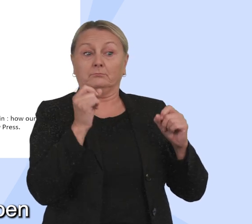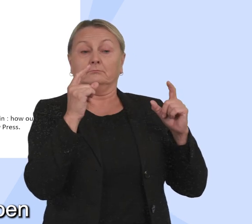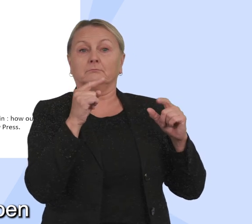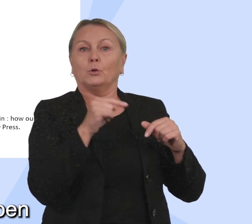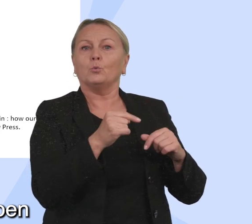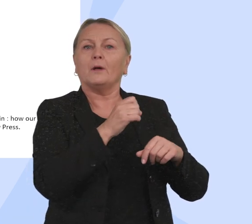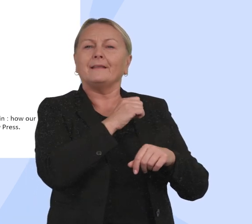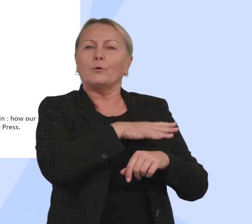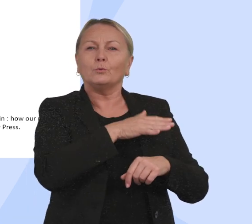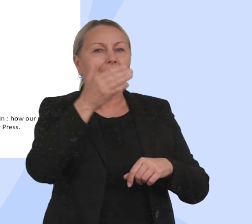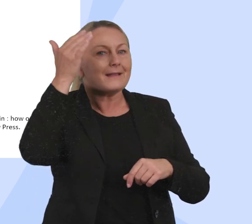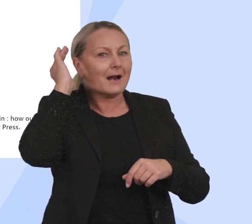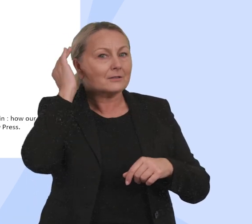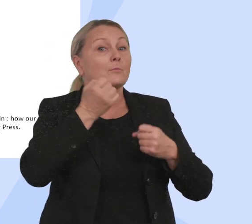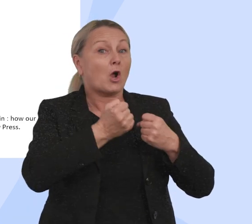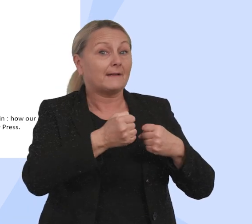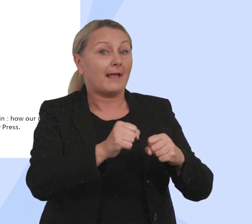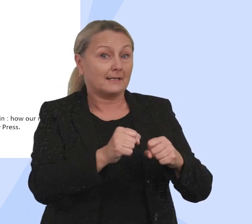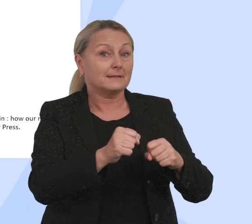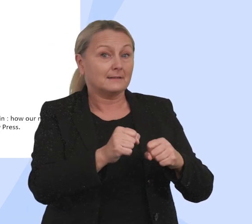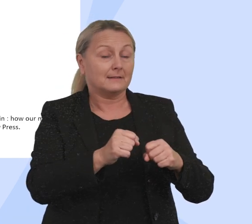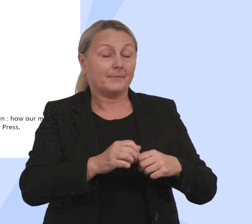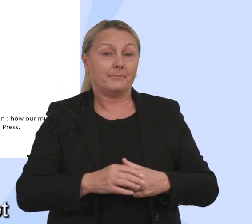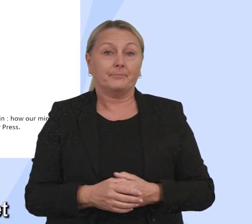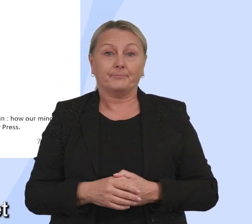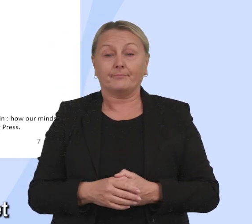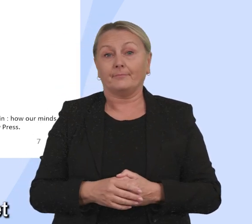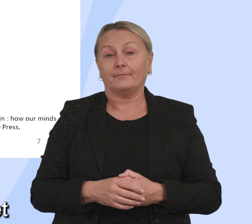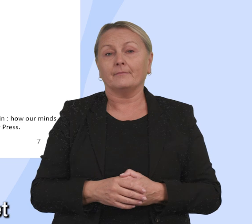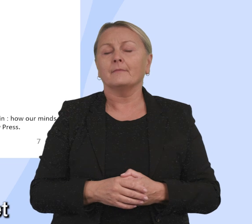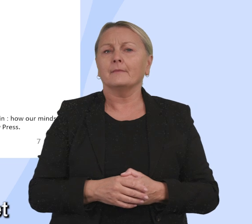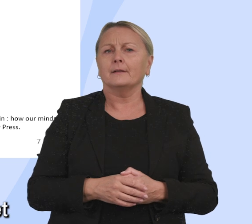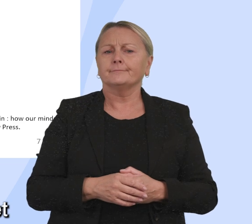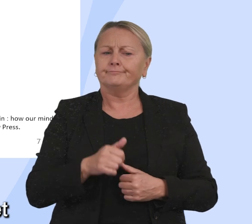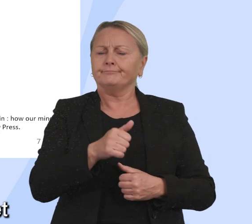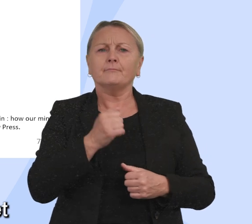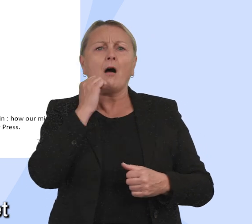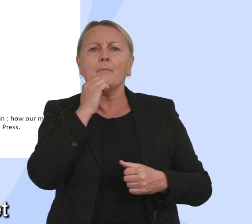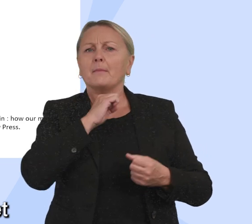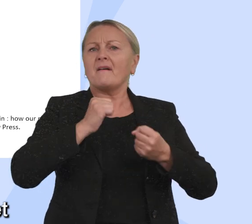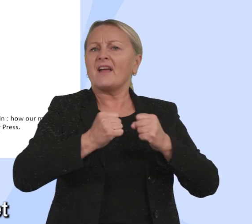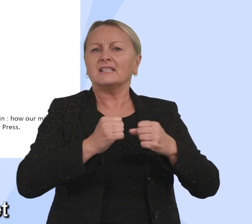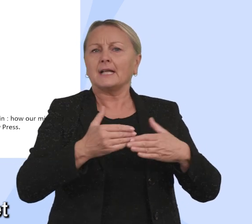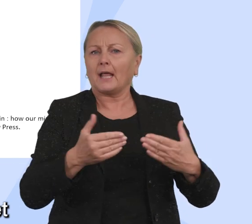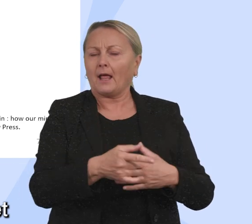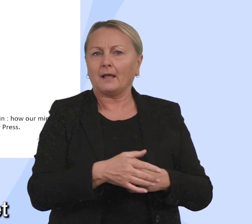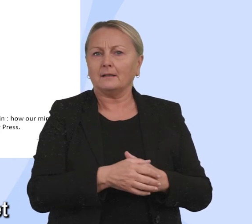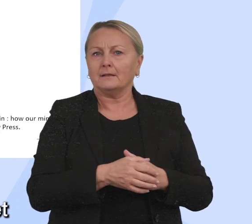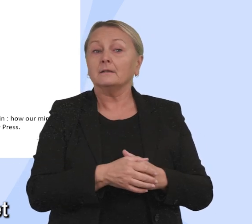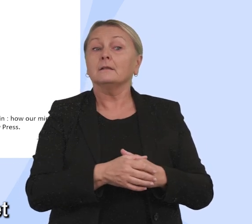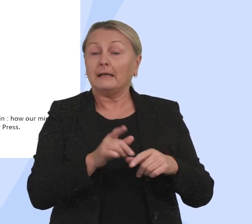som aktiveres, selv om aben ikke bevæger sig, så aktiveres der nogle neuroner i det, vi kalder